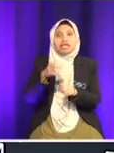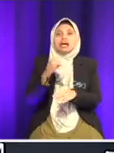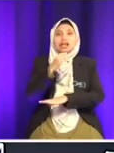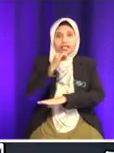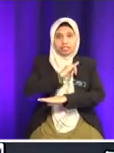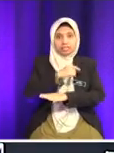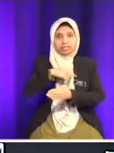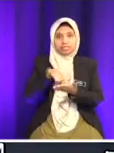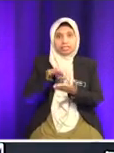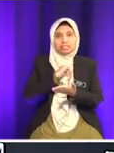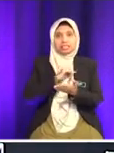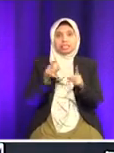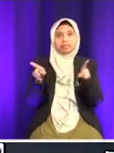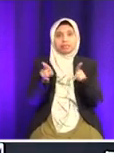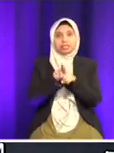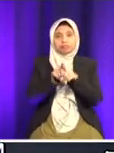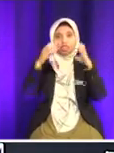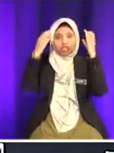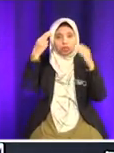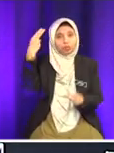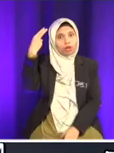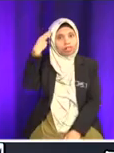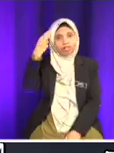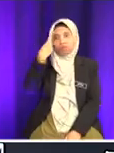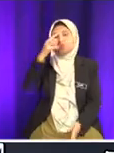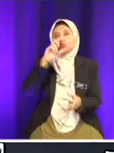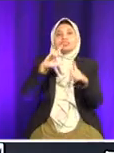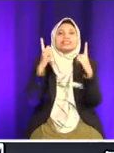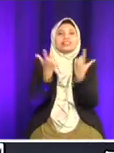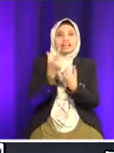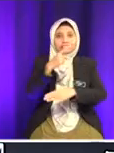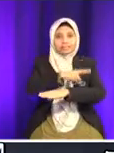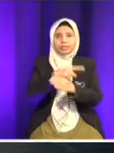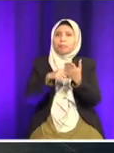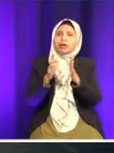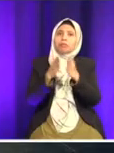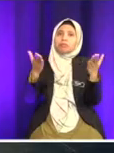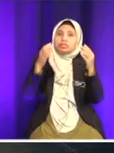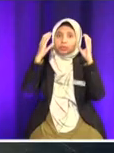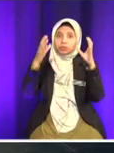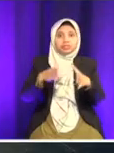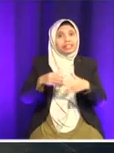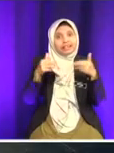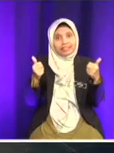dengan cewek guha di untuk kelas kita hari ini apa kabar Alhamdulillah